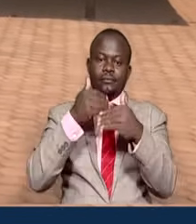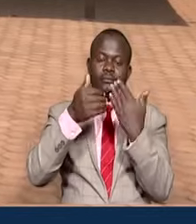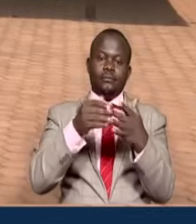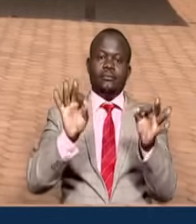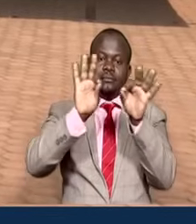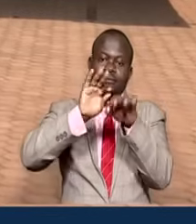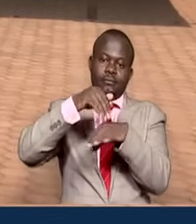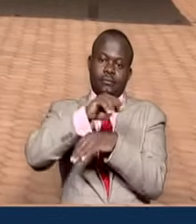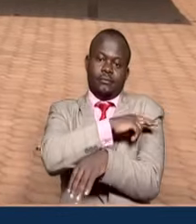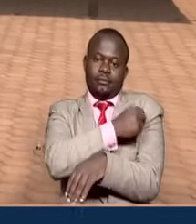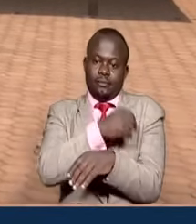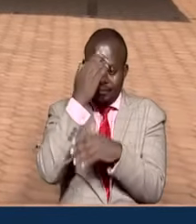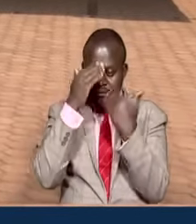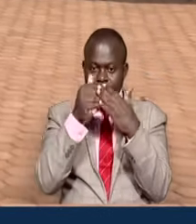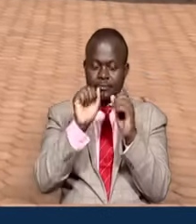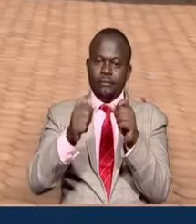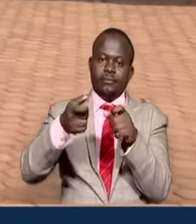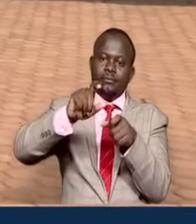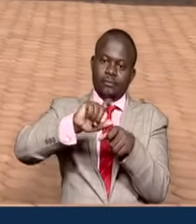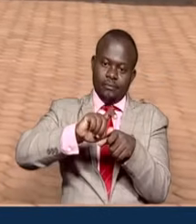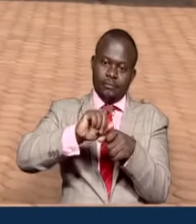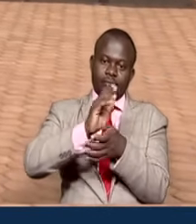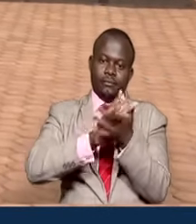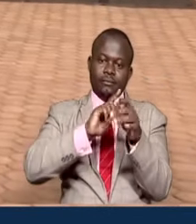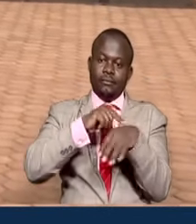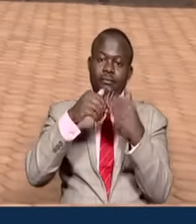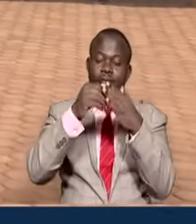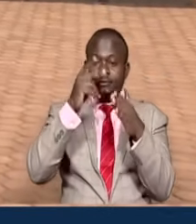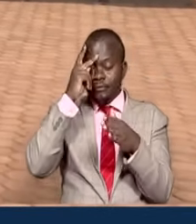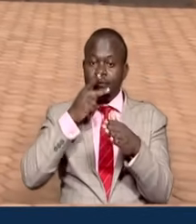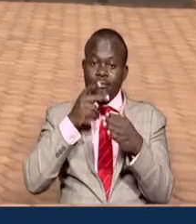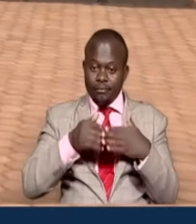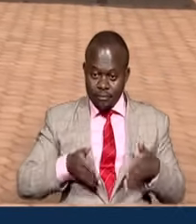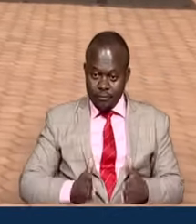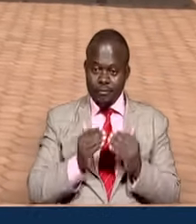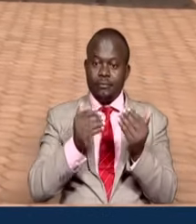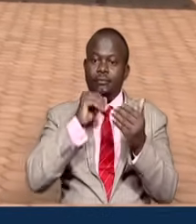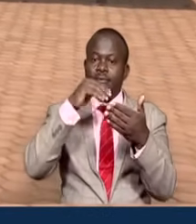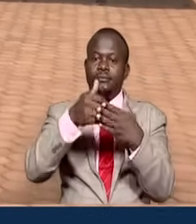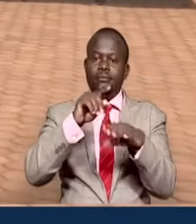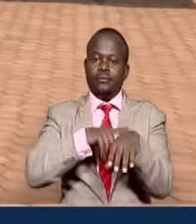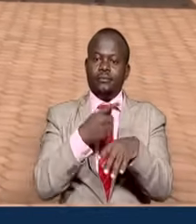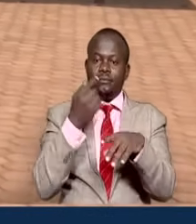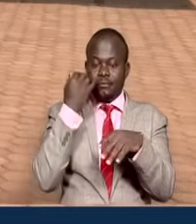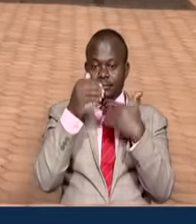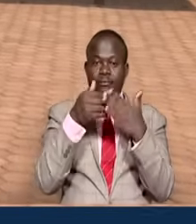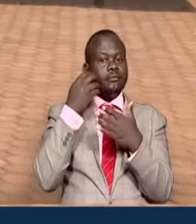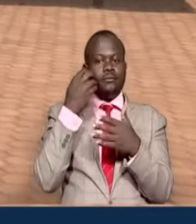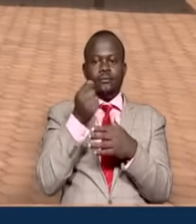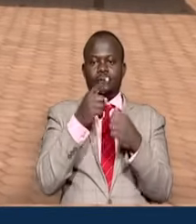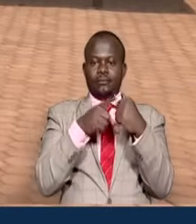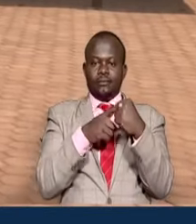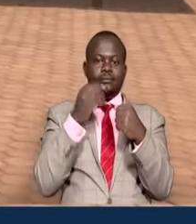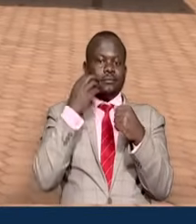tumwohereza ku bitaro kugira ngo baze kumwongerera ibise. Hari igihe haza umubyeyi akabyara umwana utagejeje igihe, yenda nk'amezi 6,